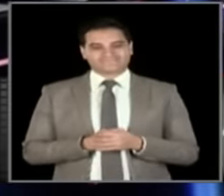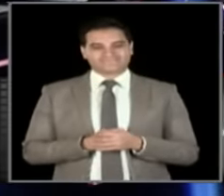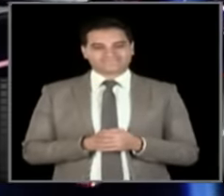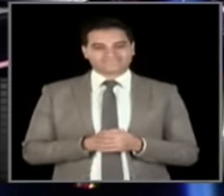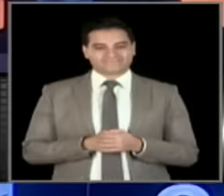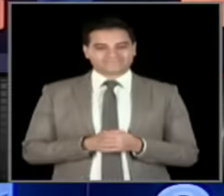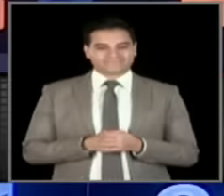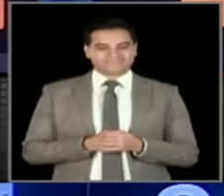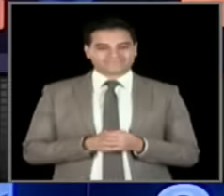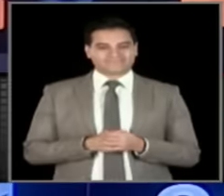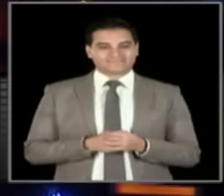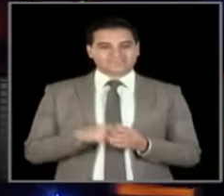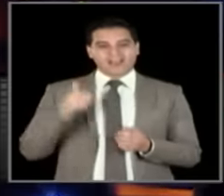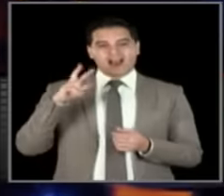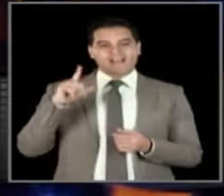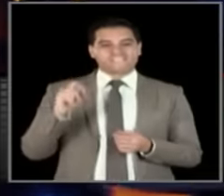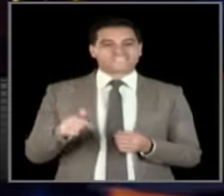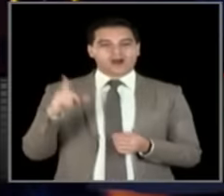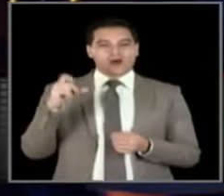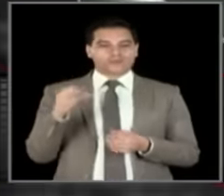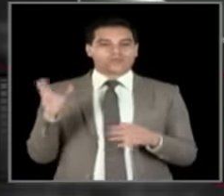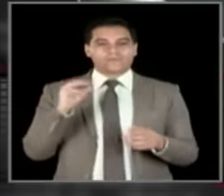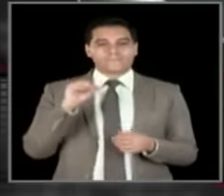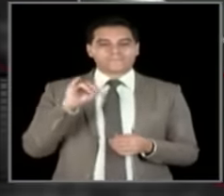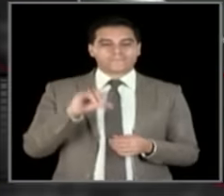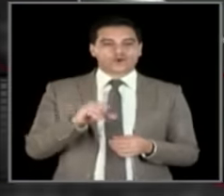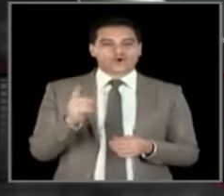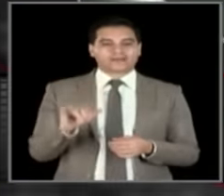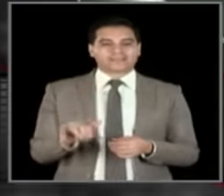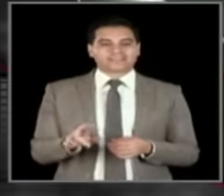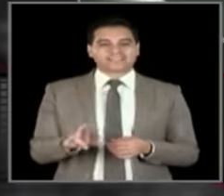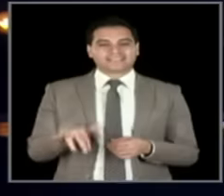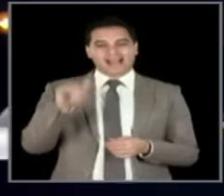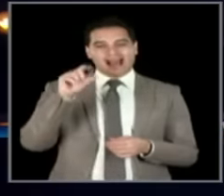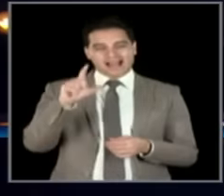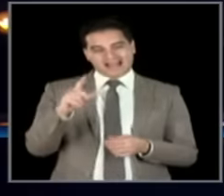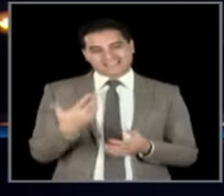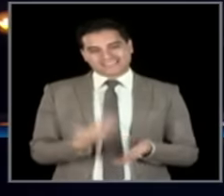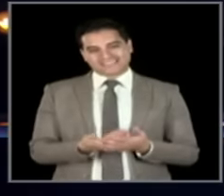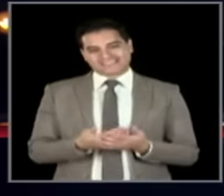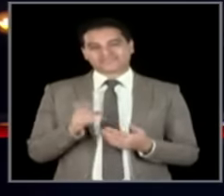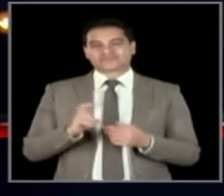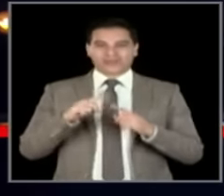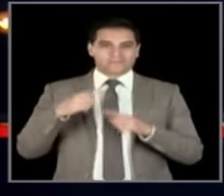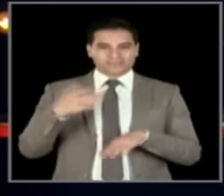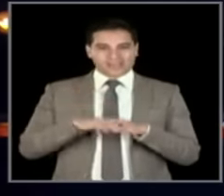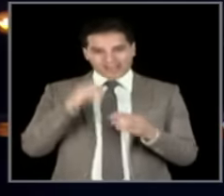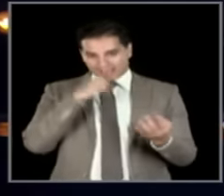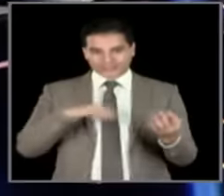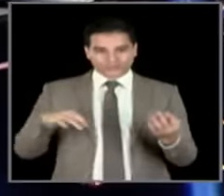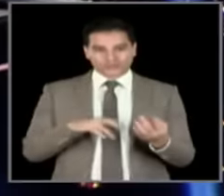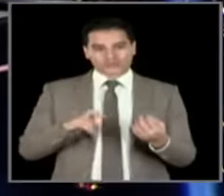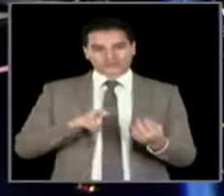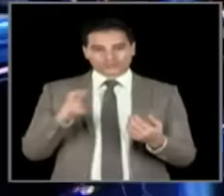اسمه إيه بقى؟ عمركم ما هتنسوه. السؤال اللي جاي أغاني موسيقى، والسؤال